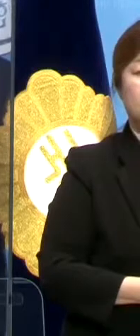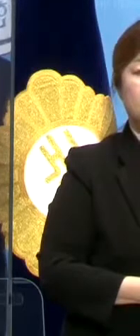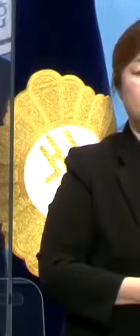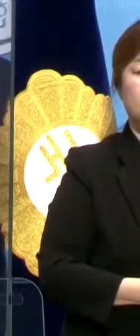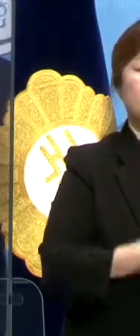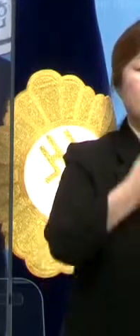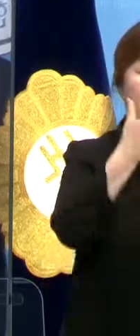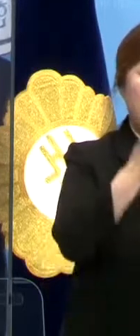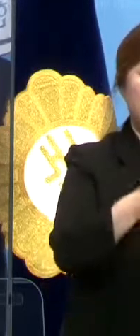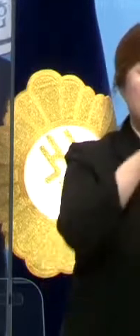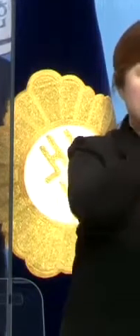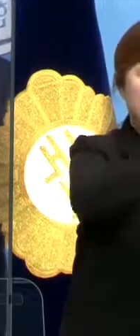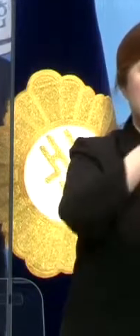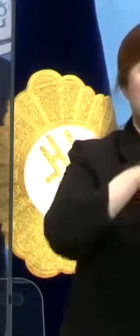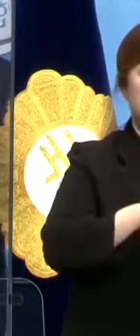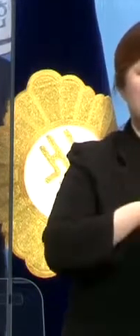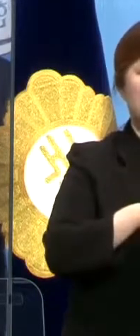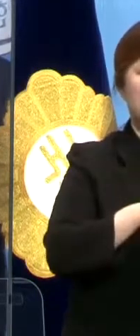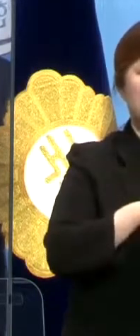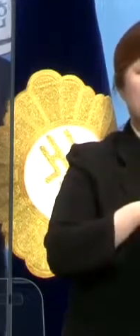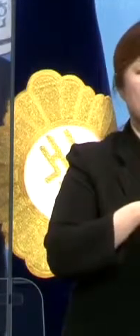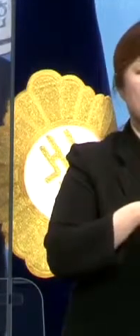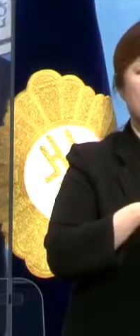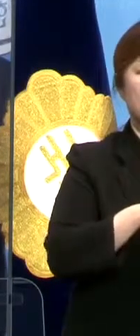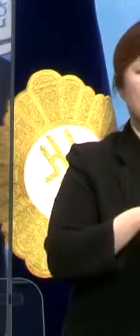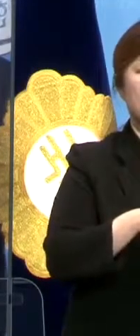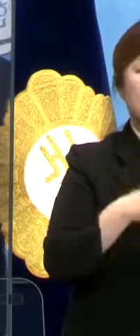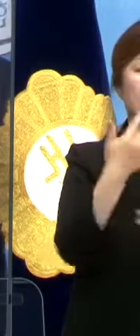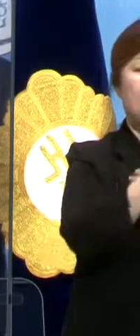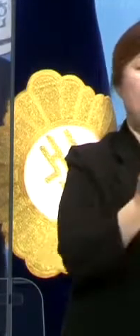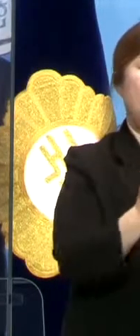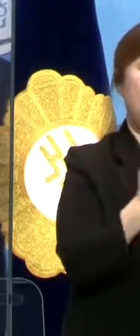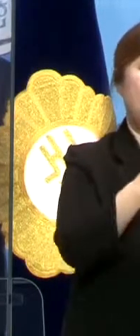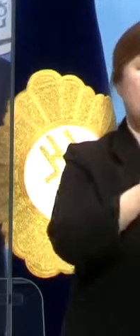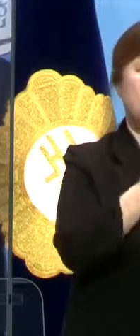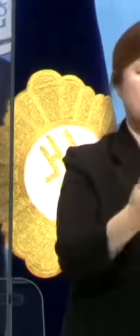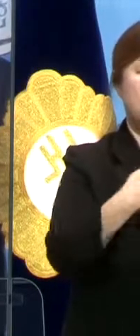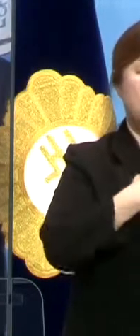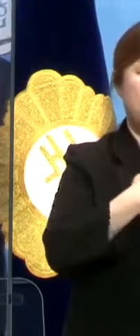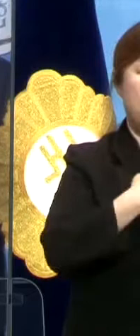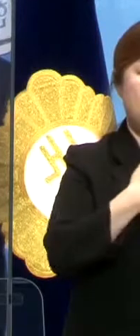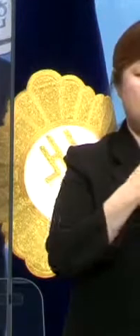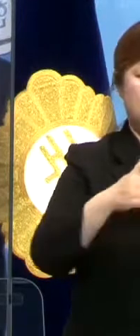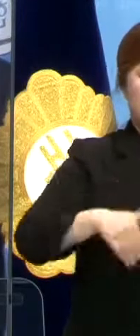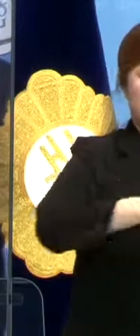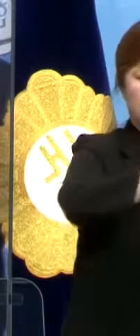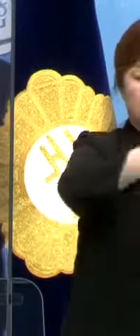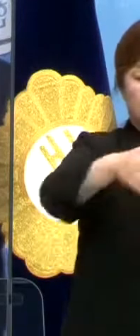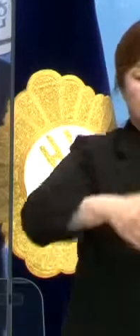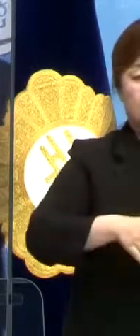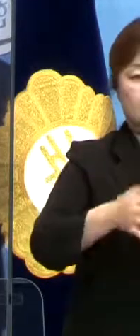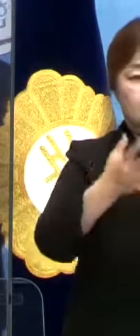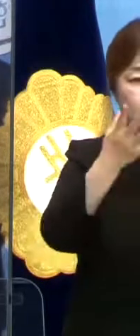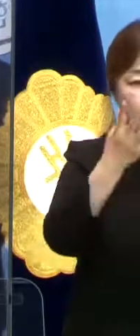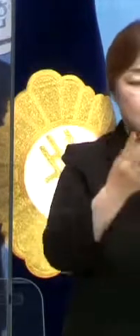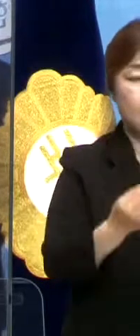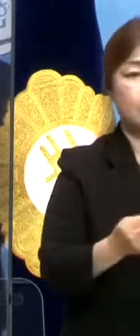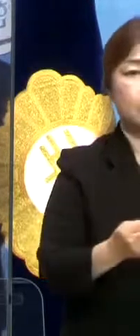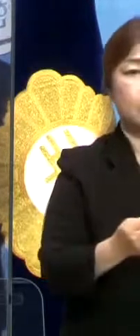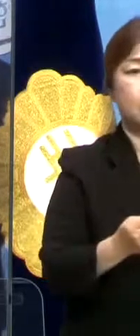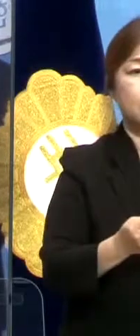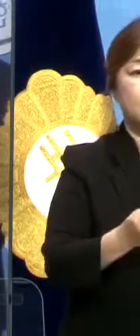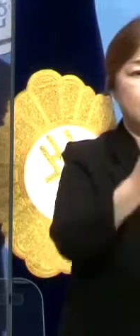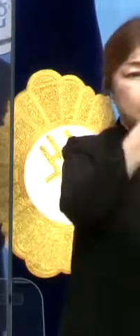똑같은 처지에서 카로 사이 위험에 내몰리고 있는 오늘날 수많은